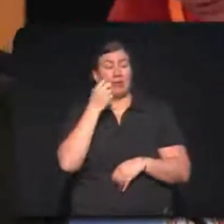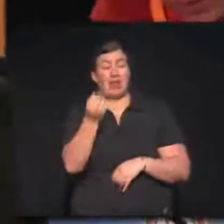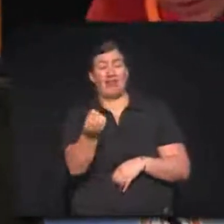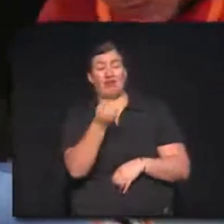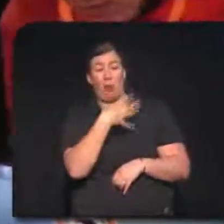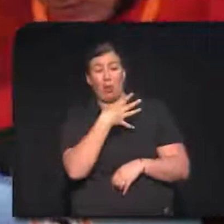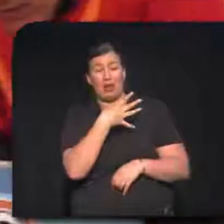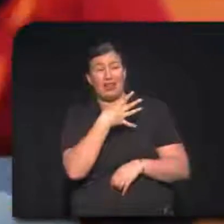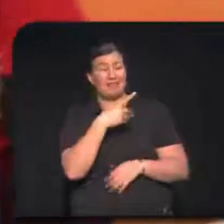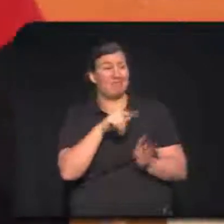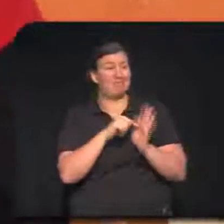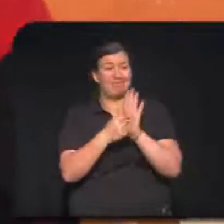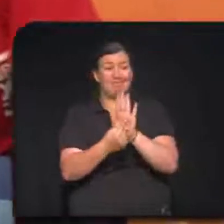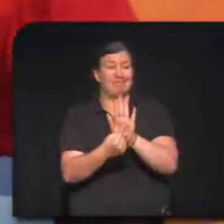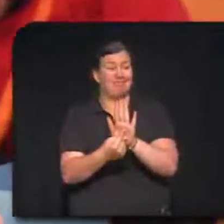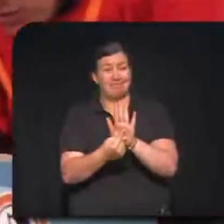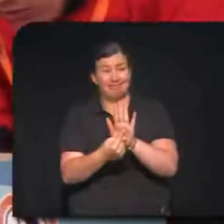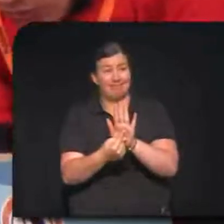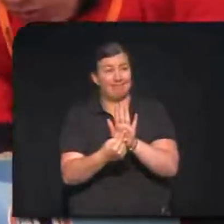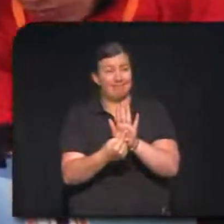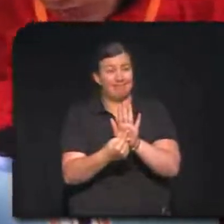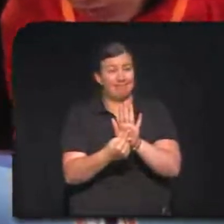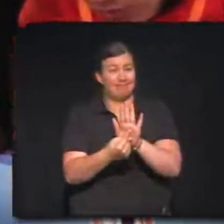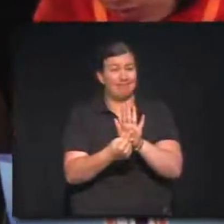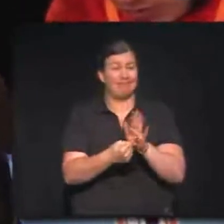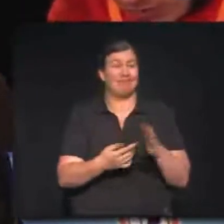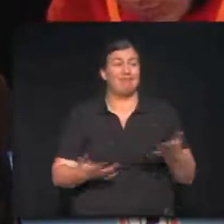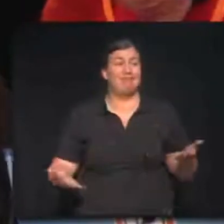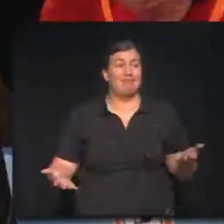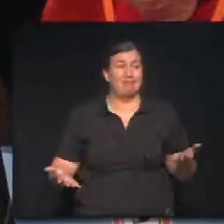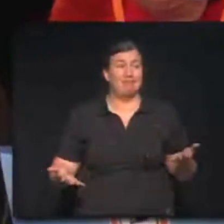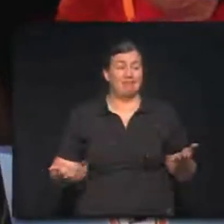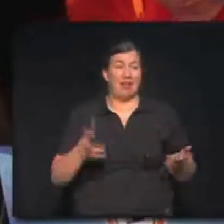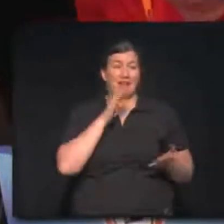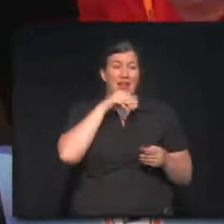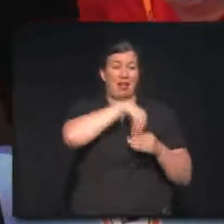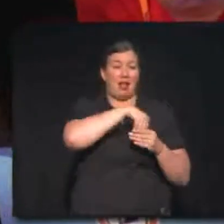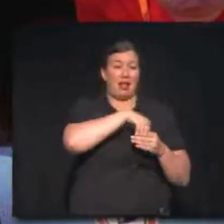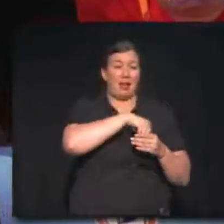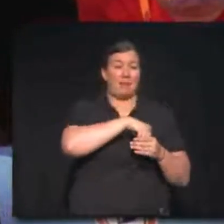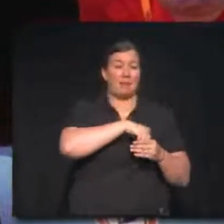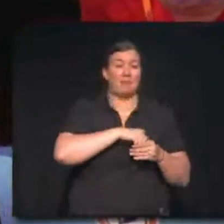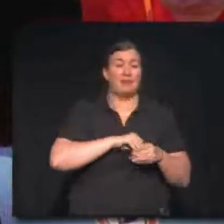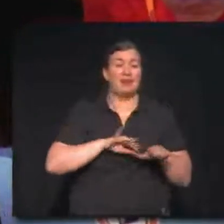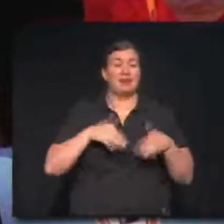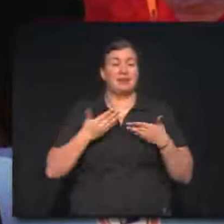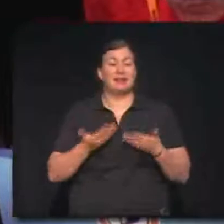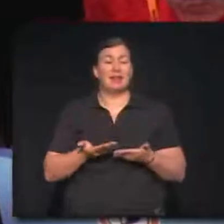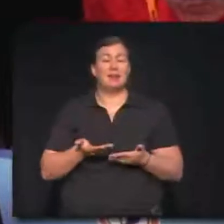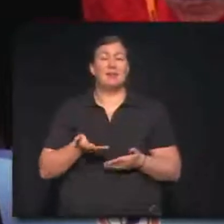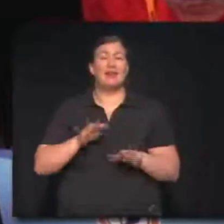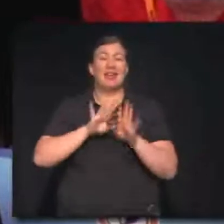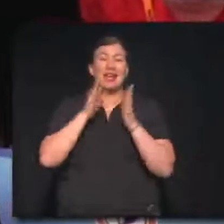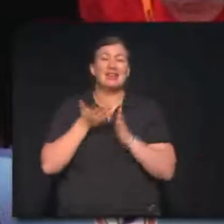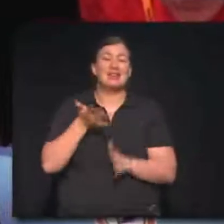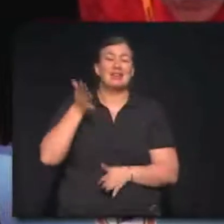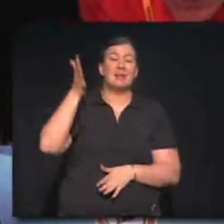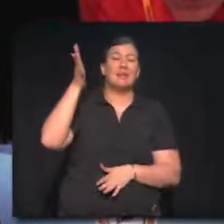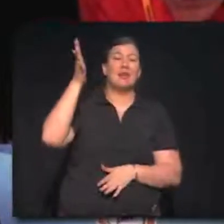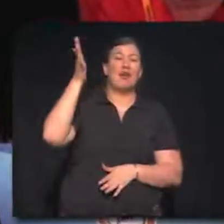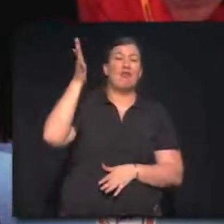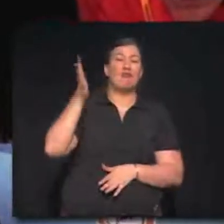Fehler dargestellt wird es gibt 547 ja stimmen und